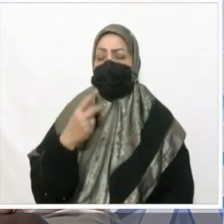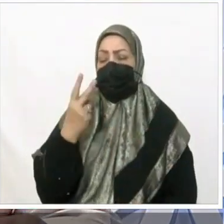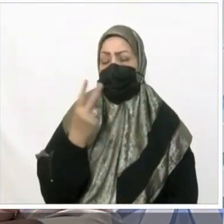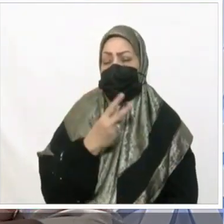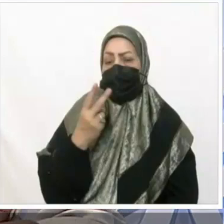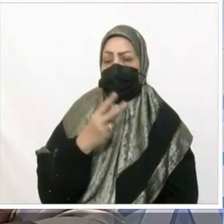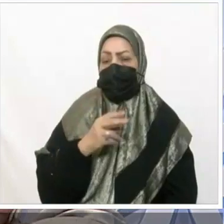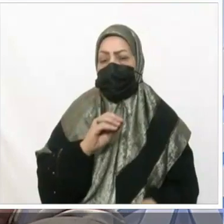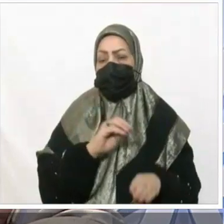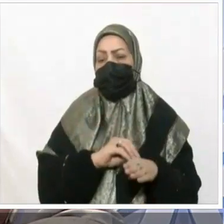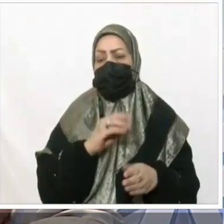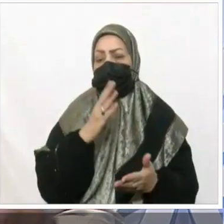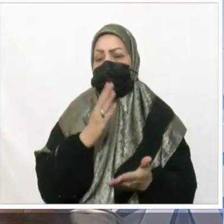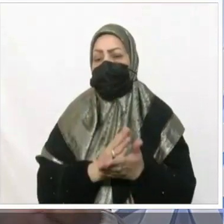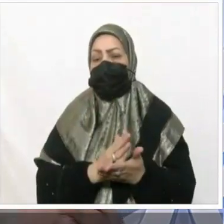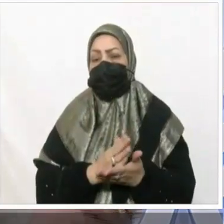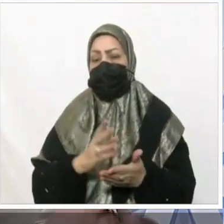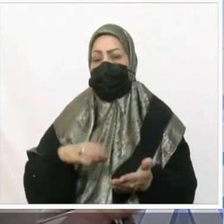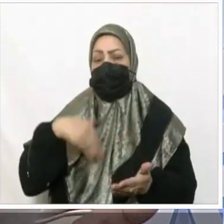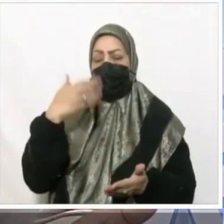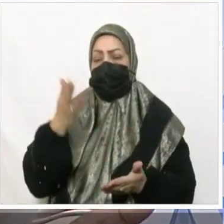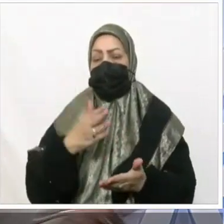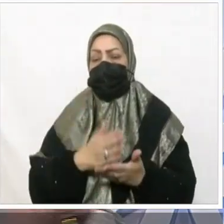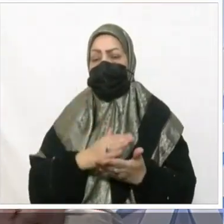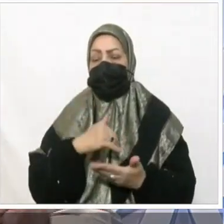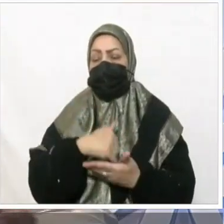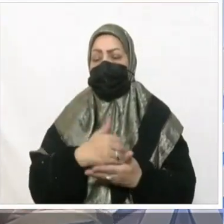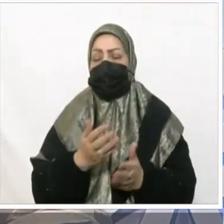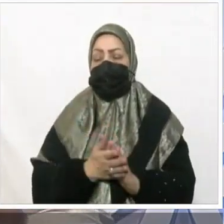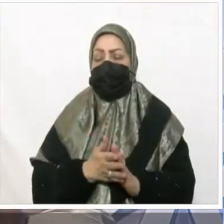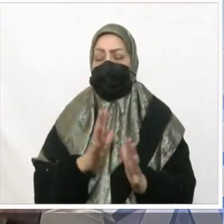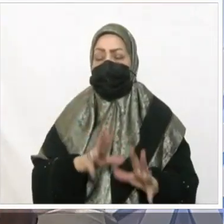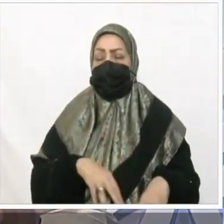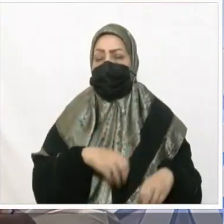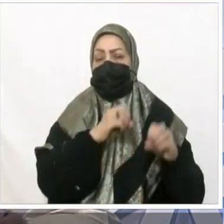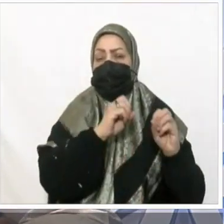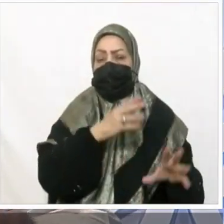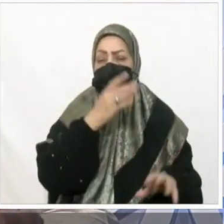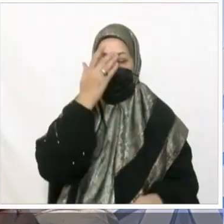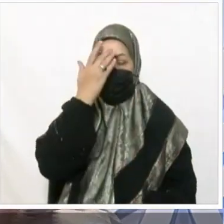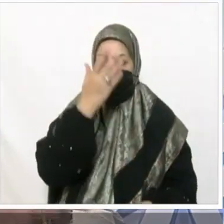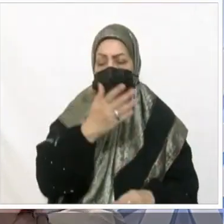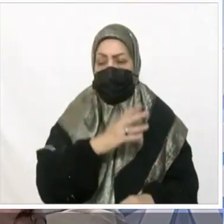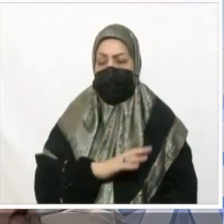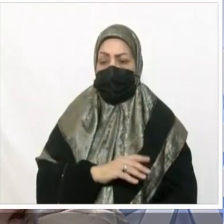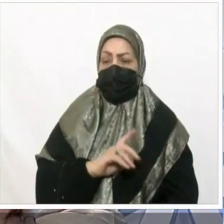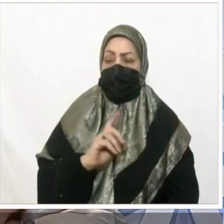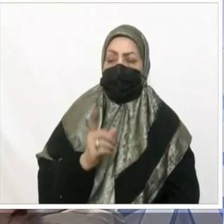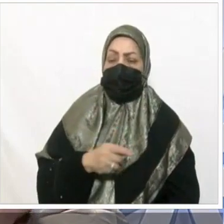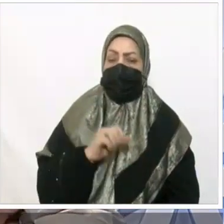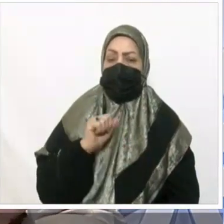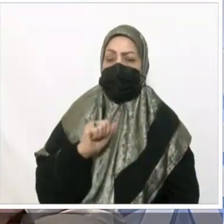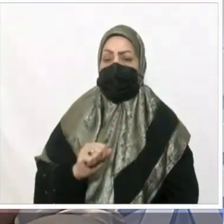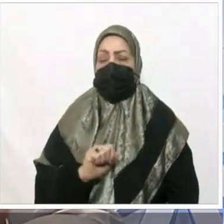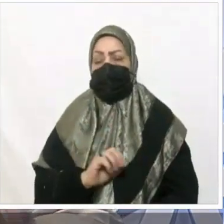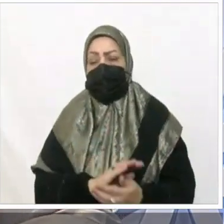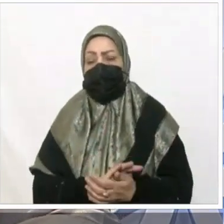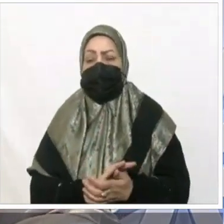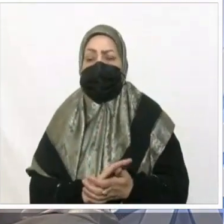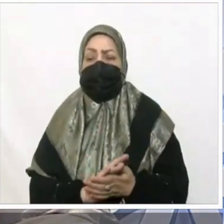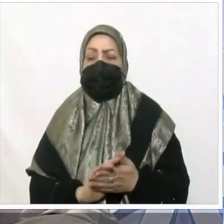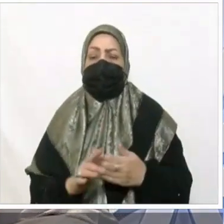يتصدق بالبعض ويترك للورثة البعض. خاصة أحياناً الإنسان هو ورثته أنفسهم فقراء، فالإنسان